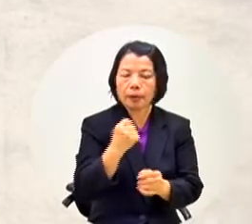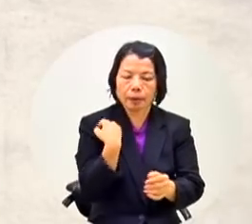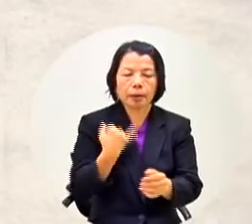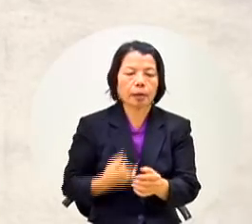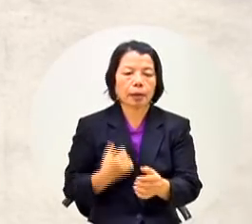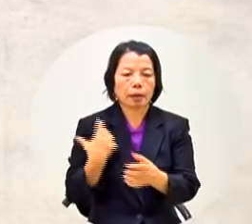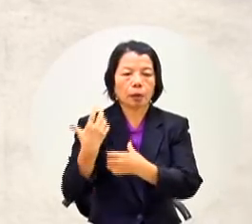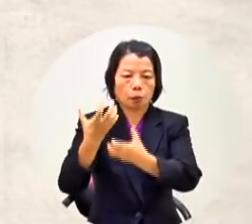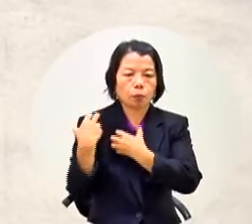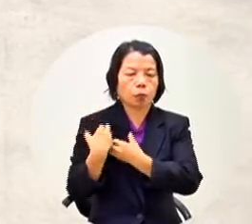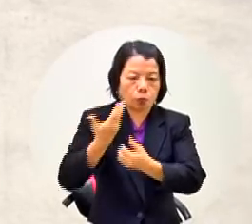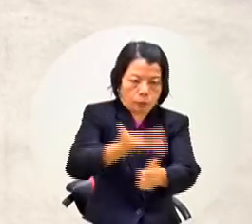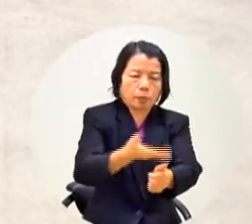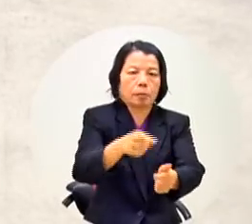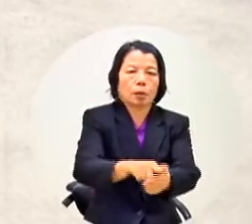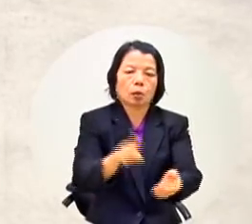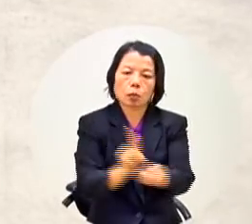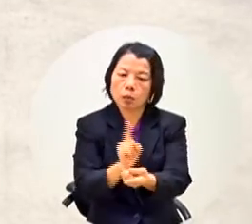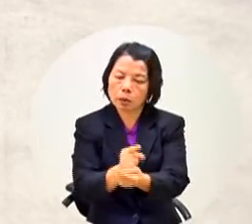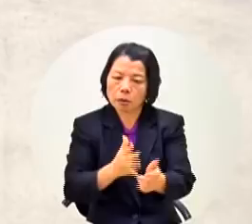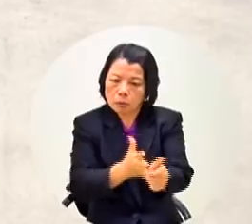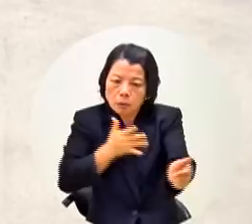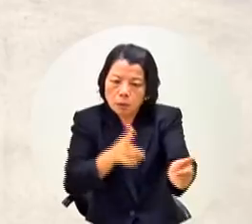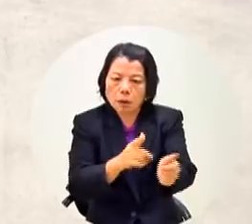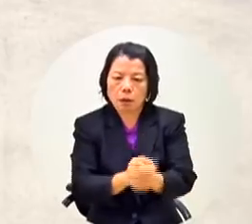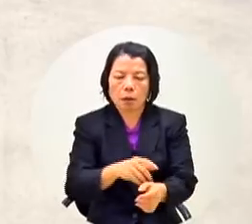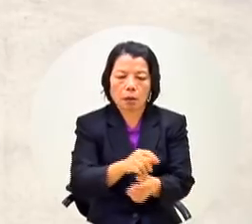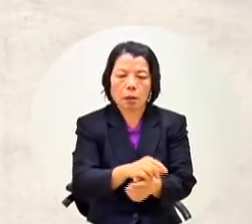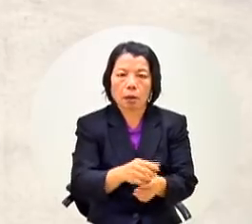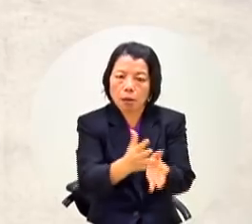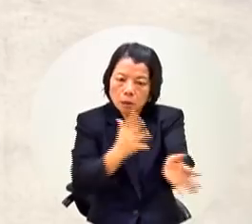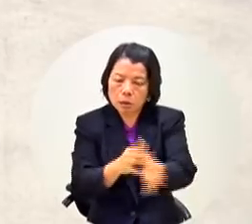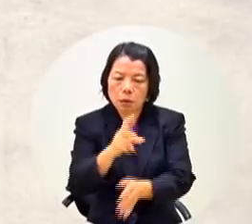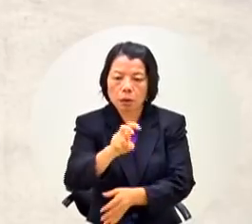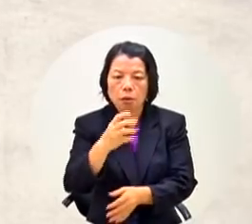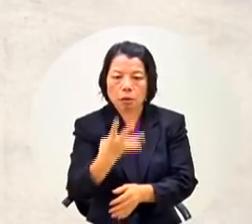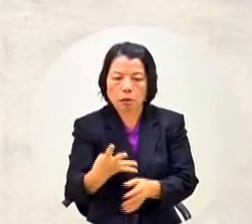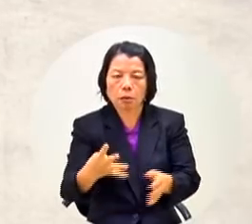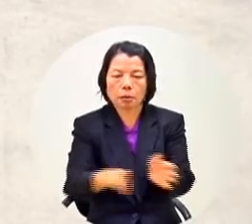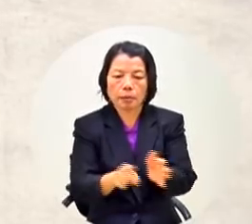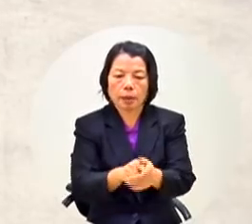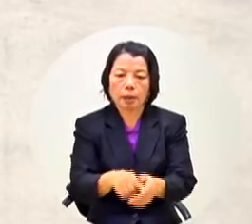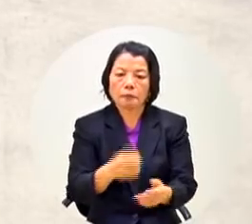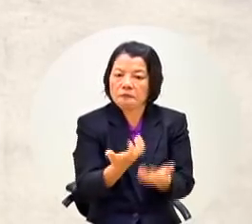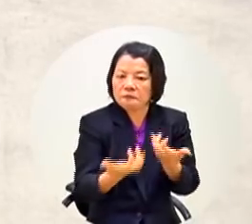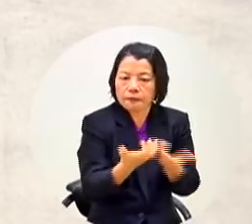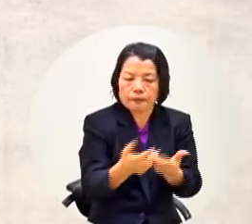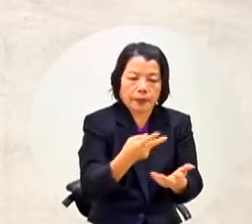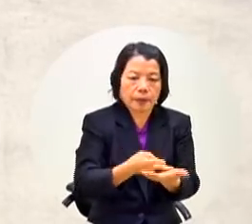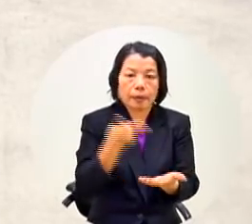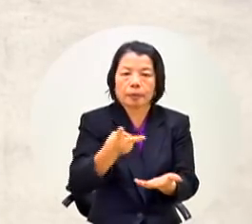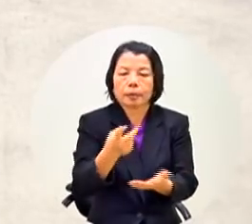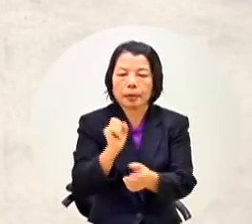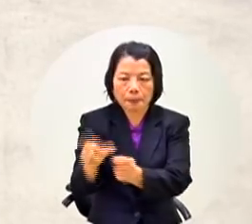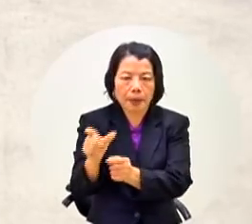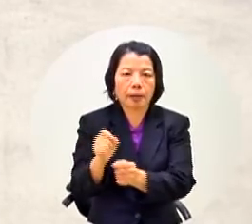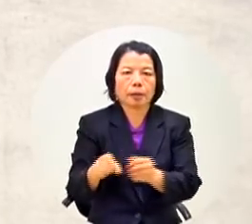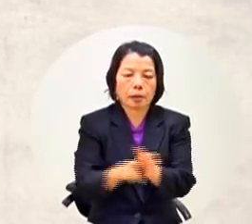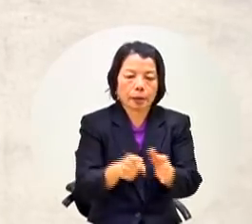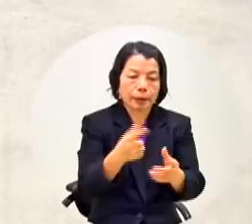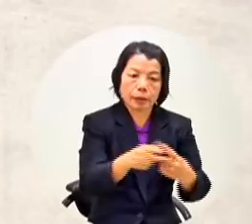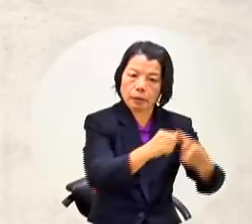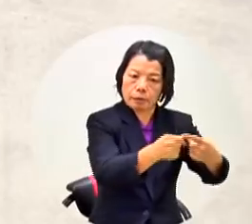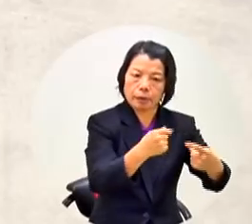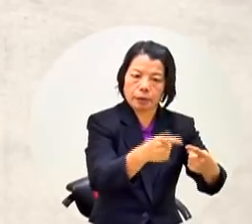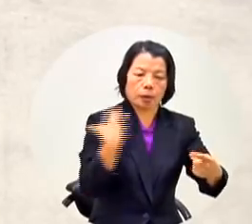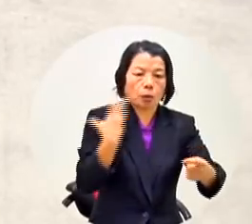队是24列车，那分两阶段来采购，第一阶段9列车由统包商购置，那这个经费是纳入总